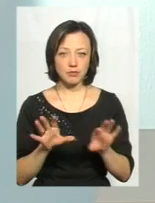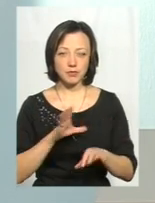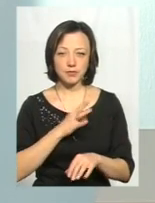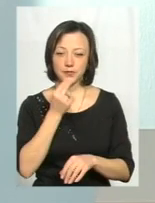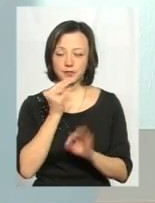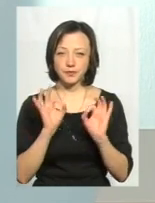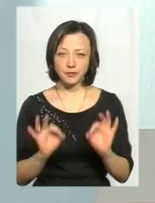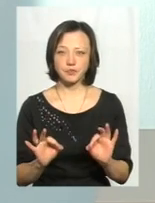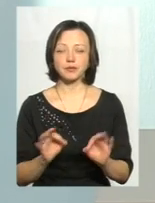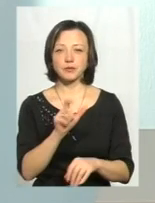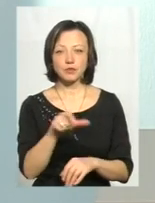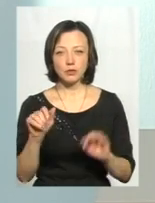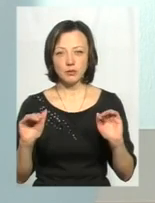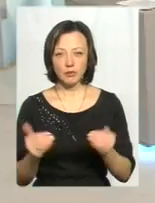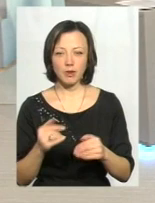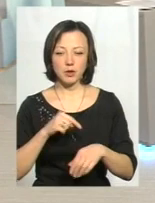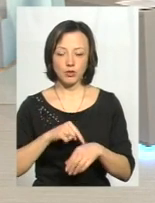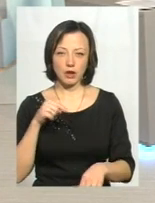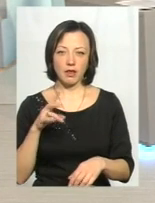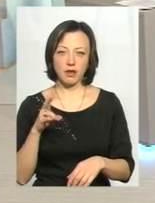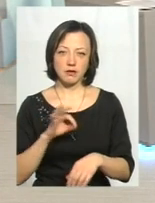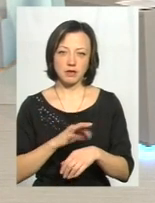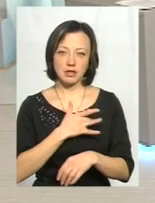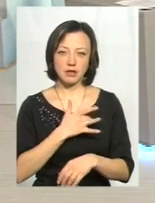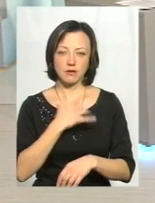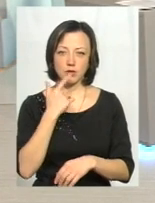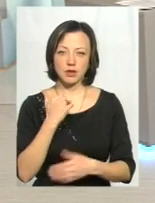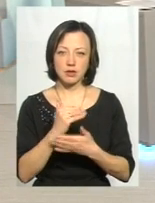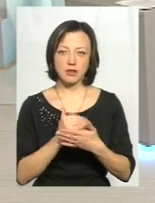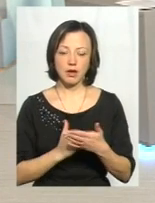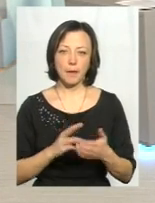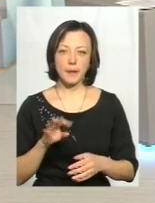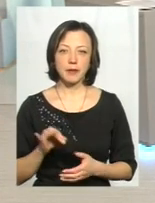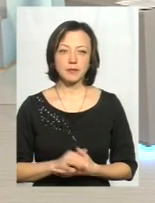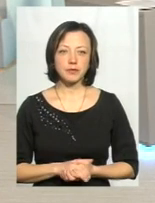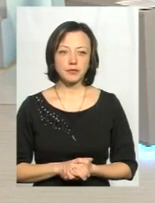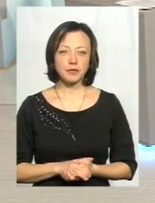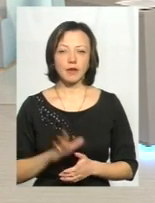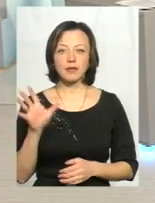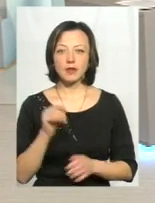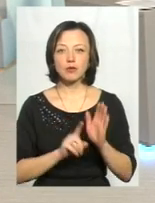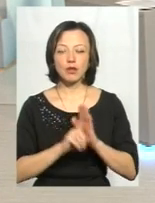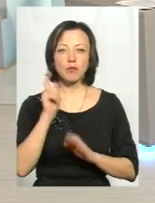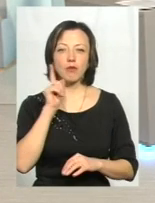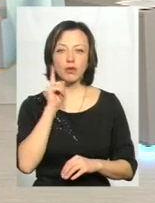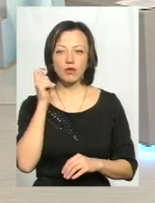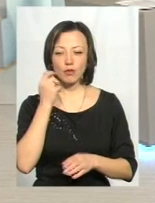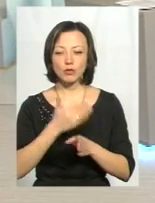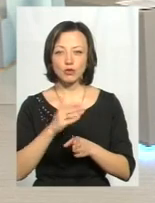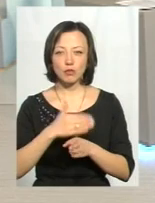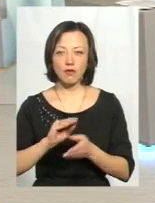Тому такі люди, вони будуть менш вразливі на захворювання серцево-судинної системи. все починається з молодого віку і